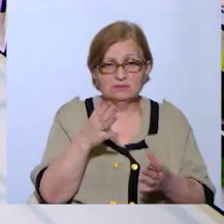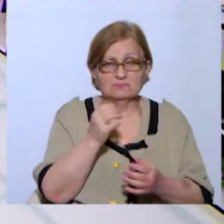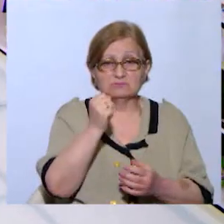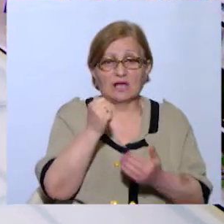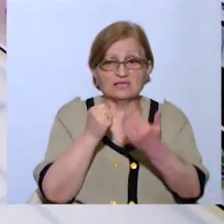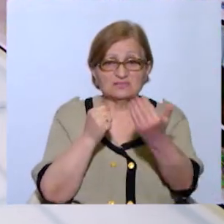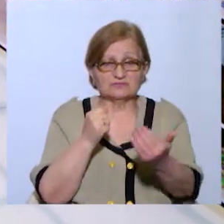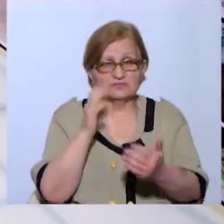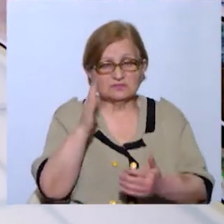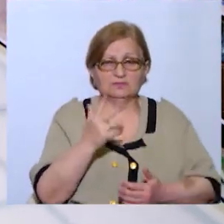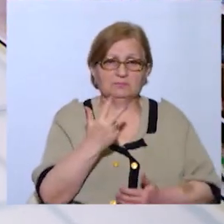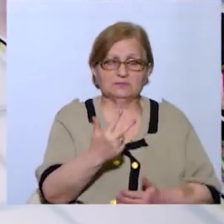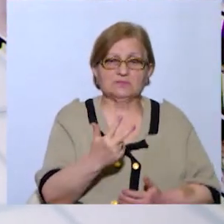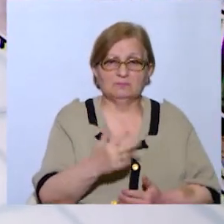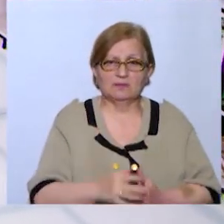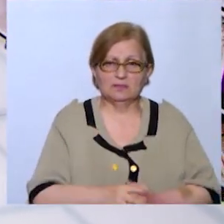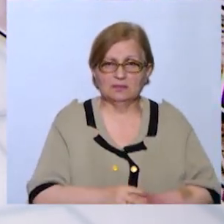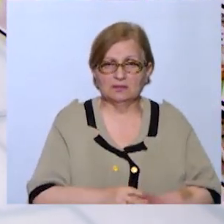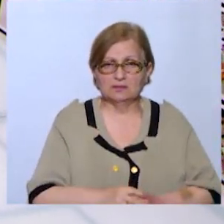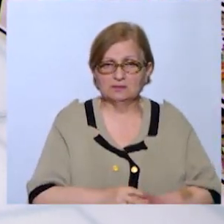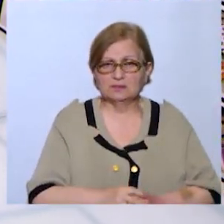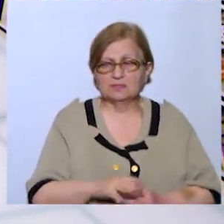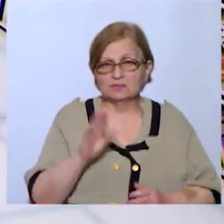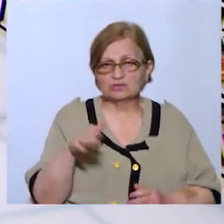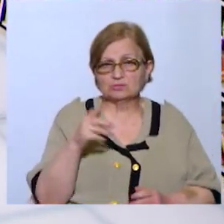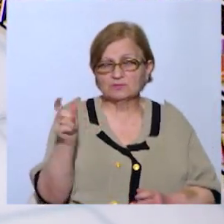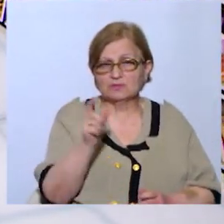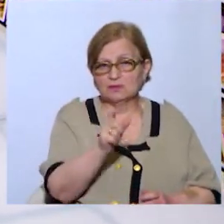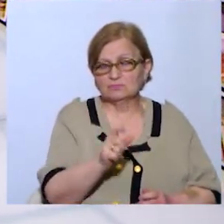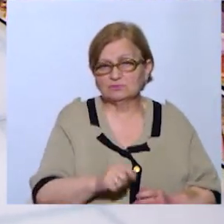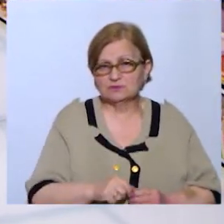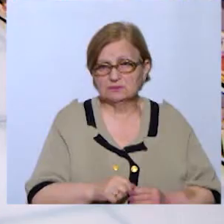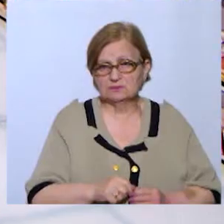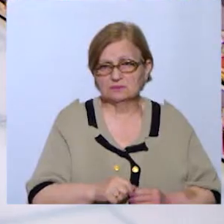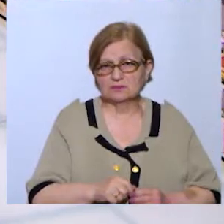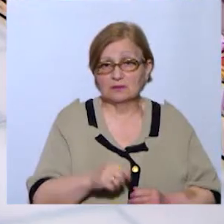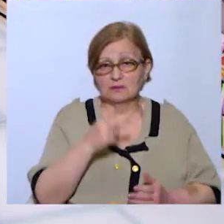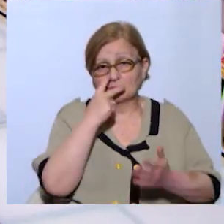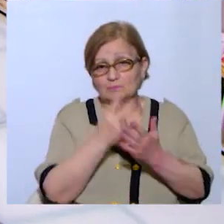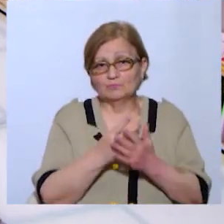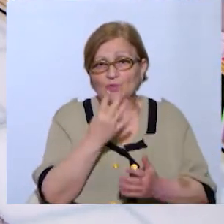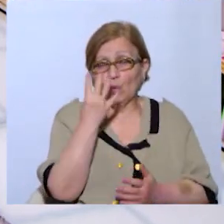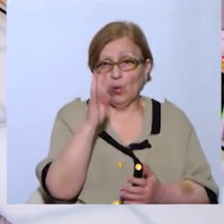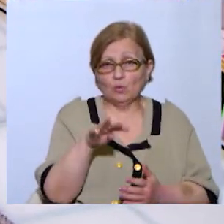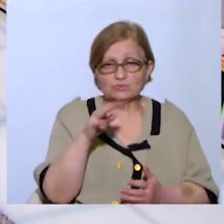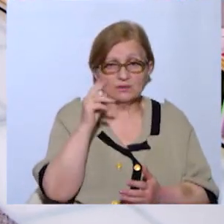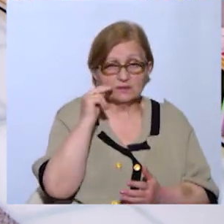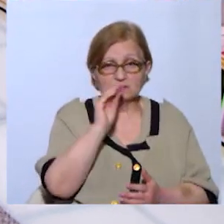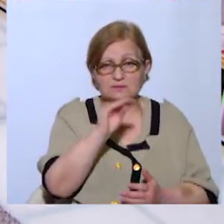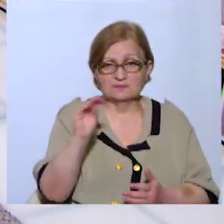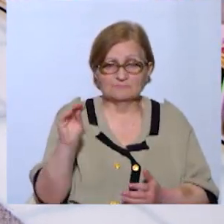გამოვა 3. შემდეგი ამოცანა: მოცემულია 4 რიცხვი, რომელთა